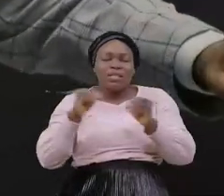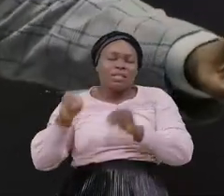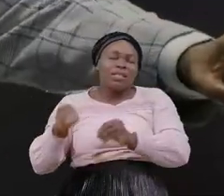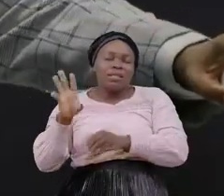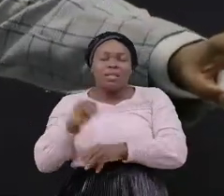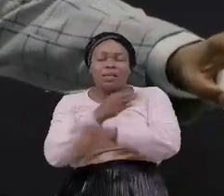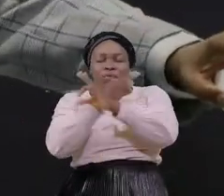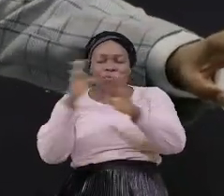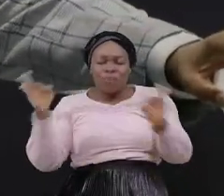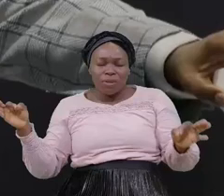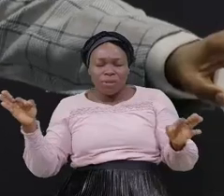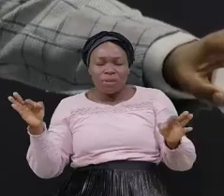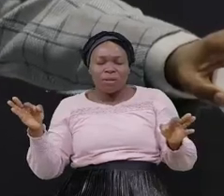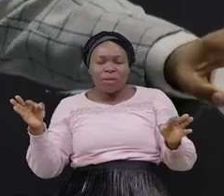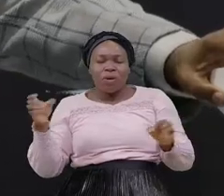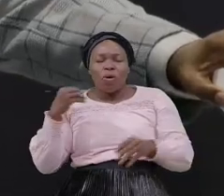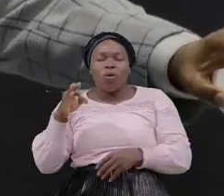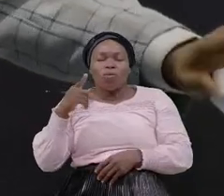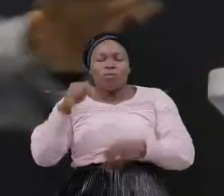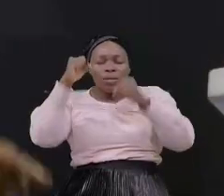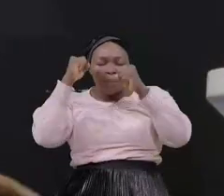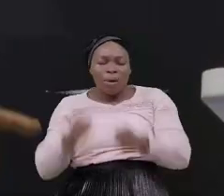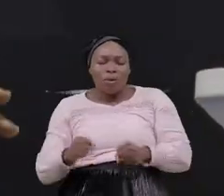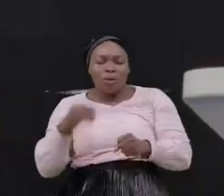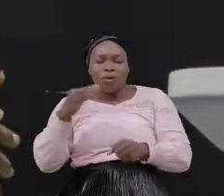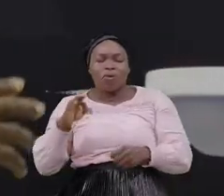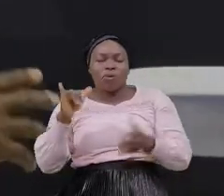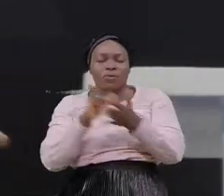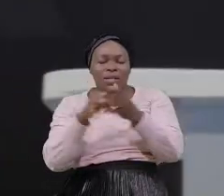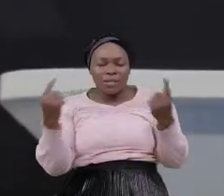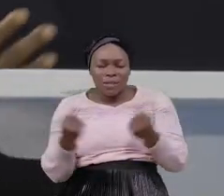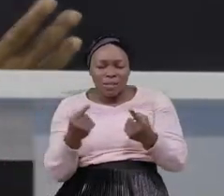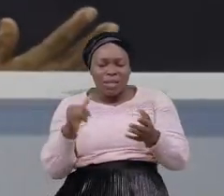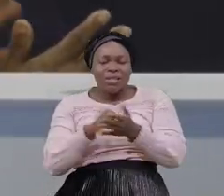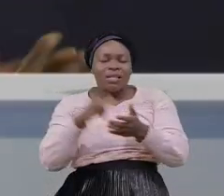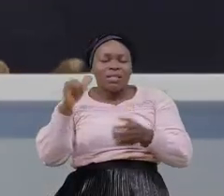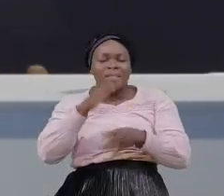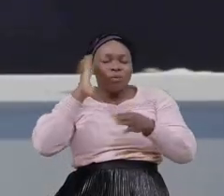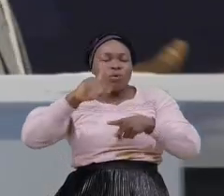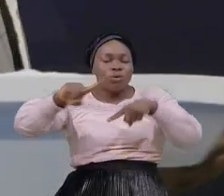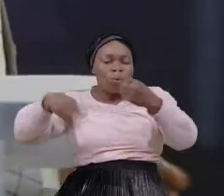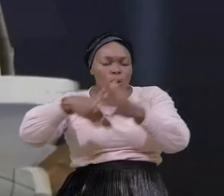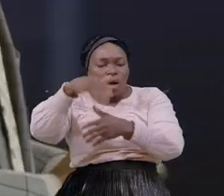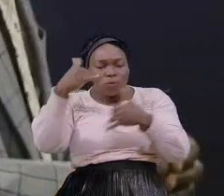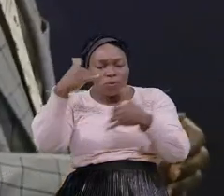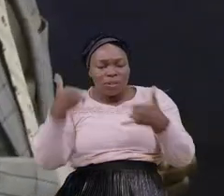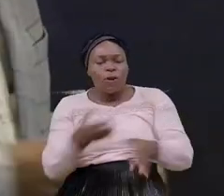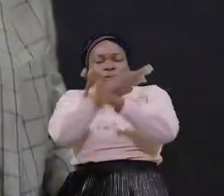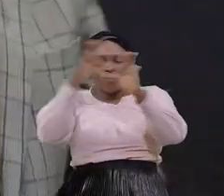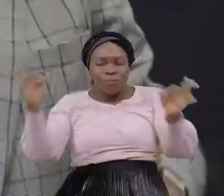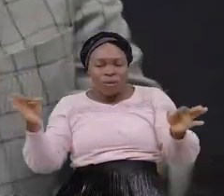Affranchis-les du pouvoir de ce péché afin qu'ils aillent maintenant libres en